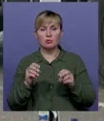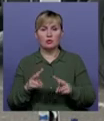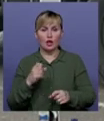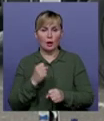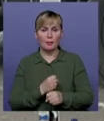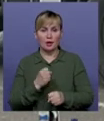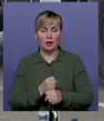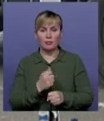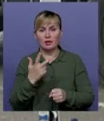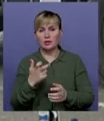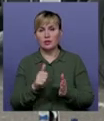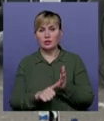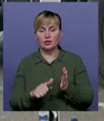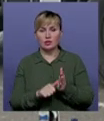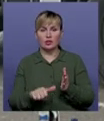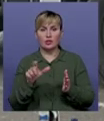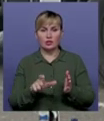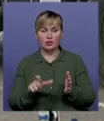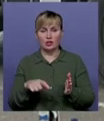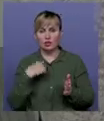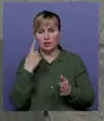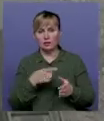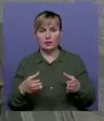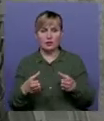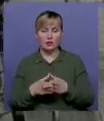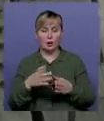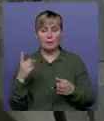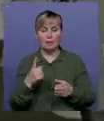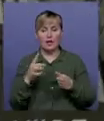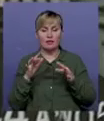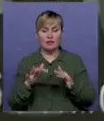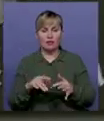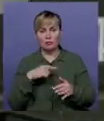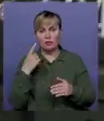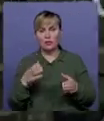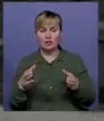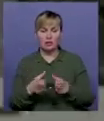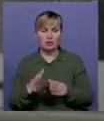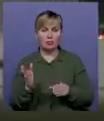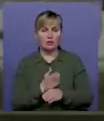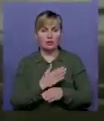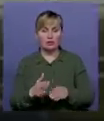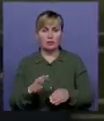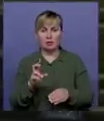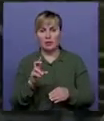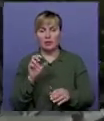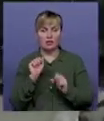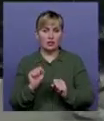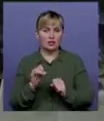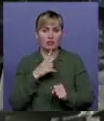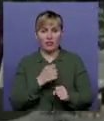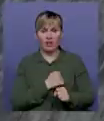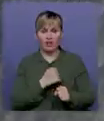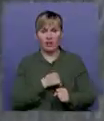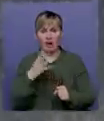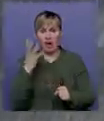обработки, 360 человек личного состава. Первым делом личный состав подразделения биологической защиты и